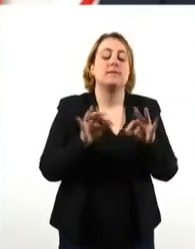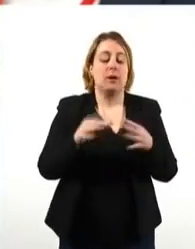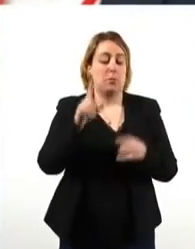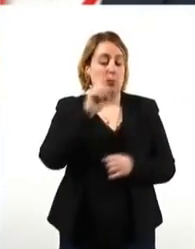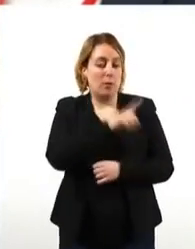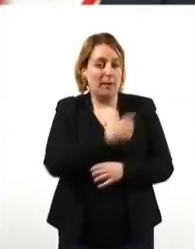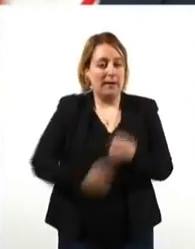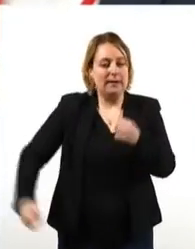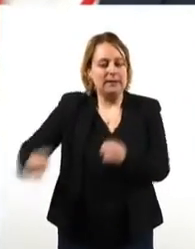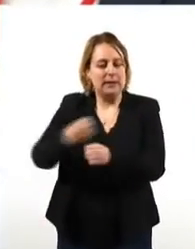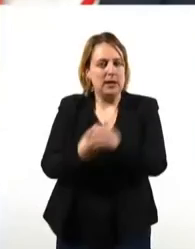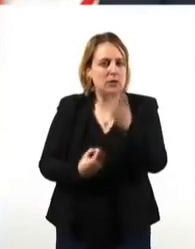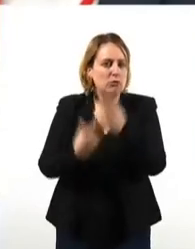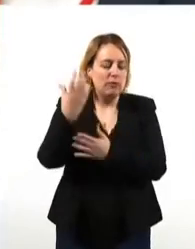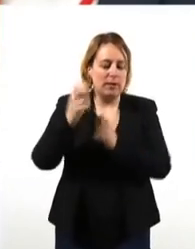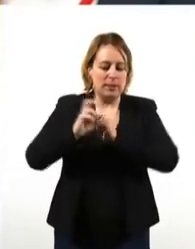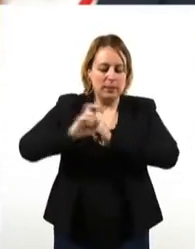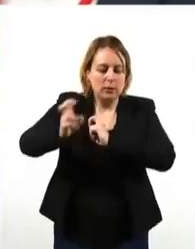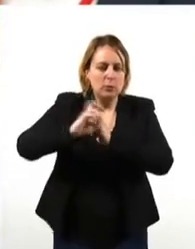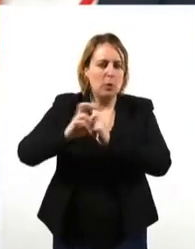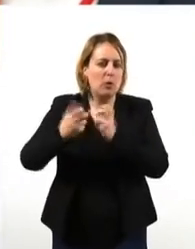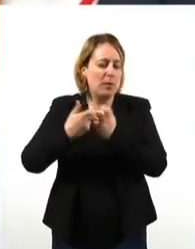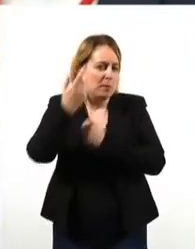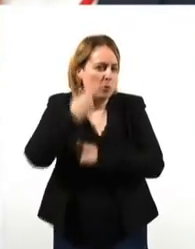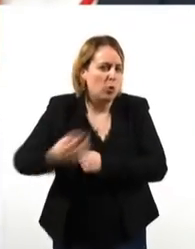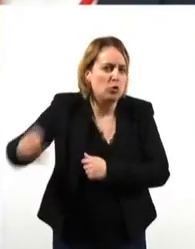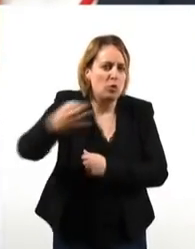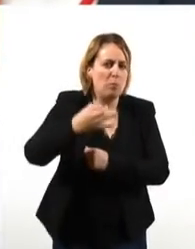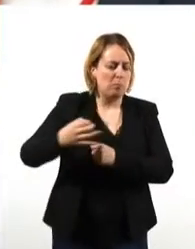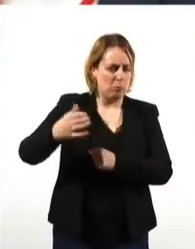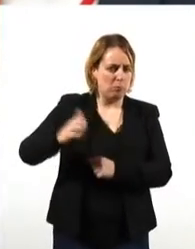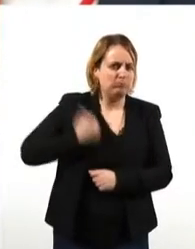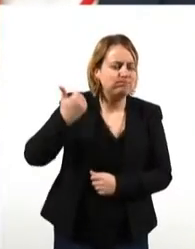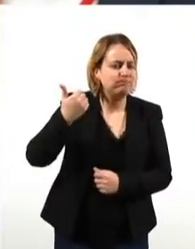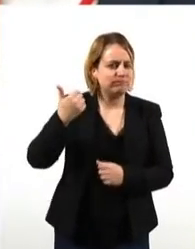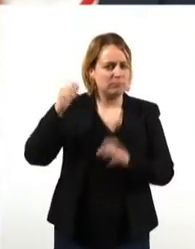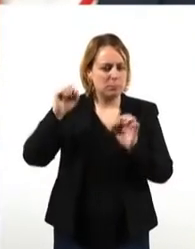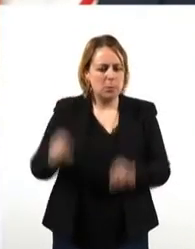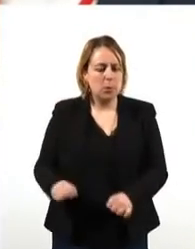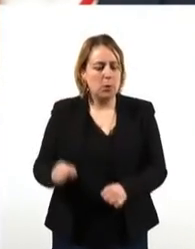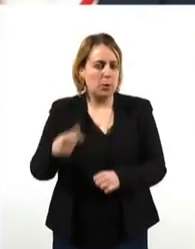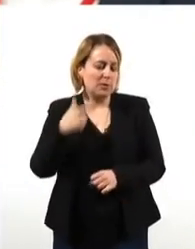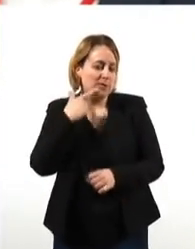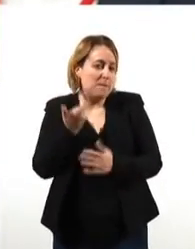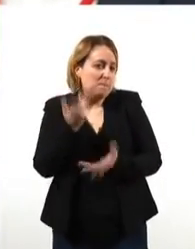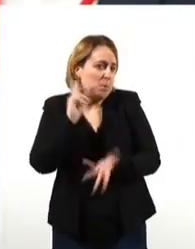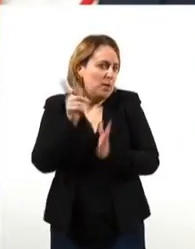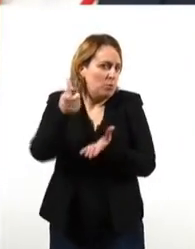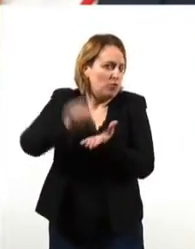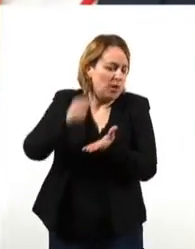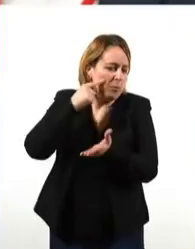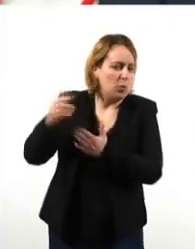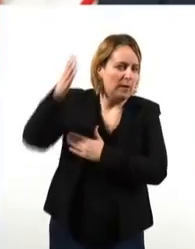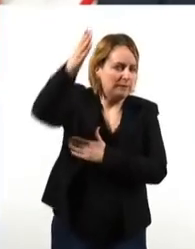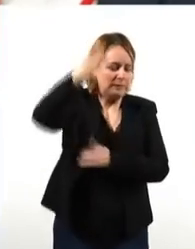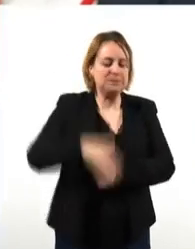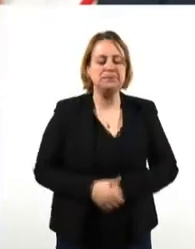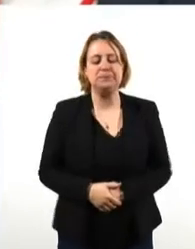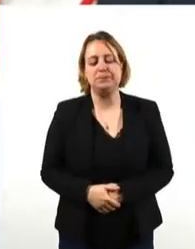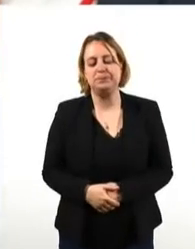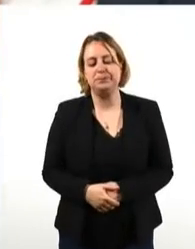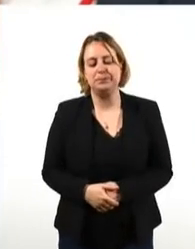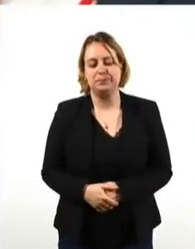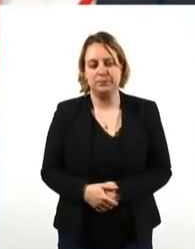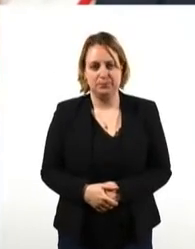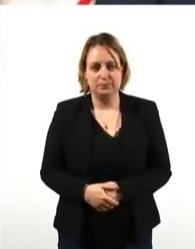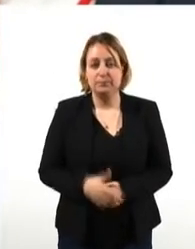etc., ce ne sera pas partout, qui seront peut-être un peu moins chers pour les collectivités locales qui organisent tout ça dans les années qui viennent. Et puis, je pense qu'il y a des solutions qui peuvent